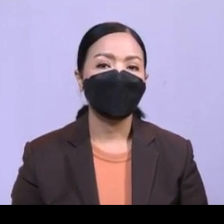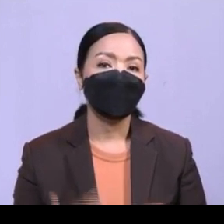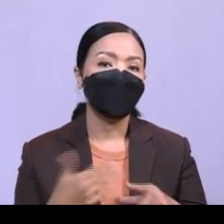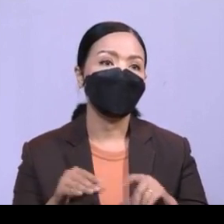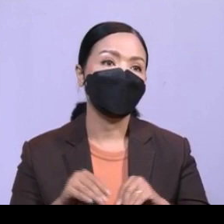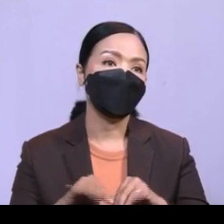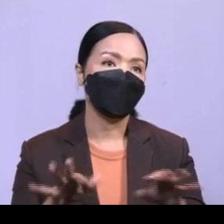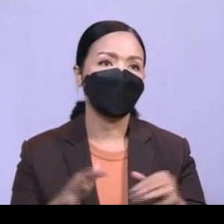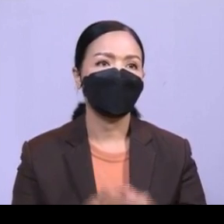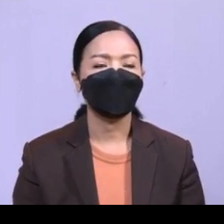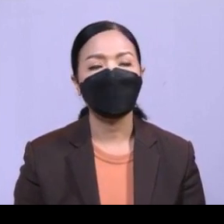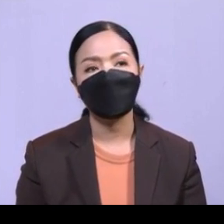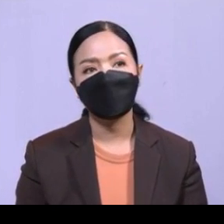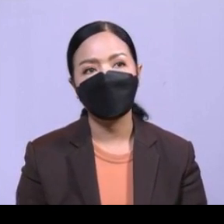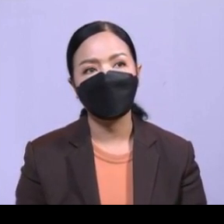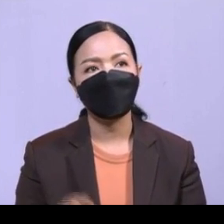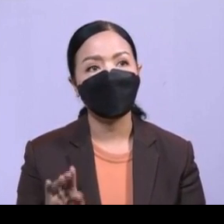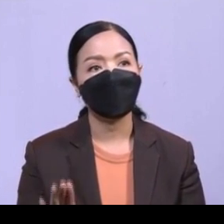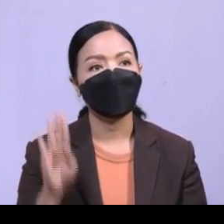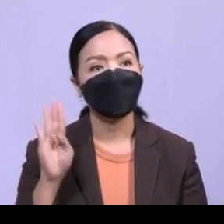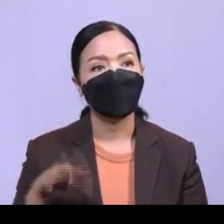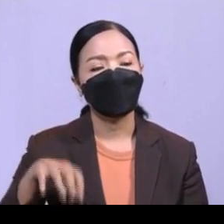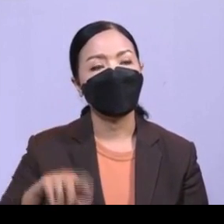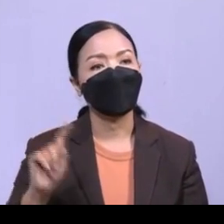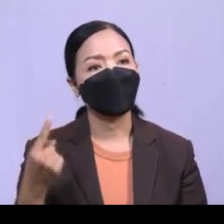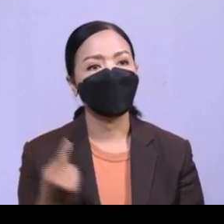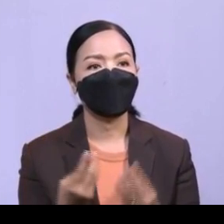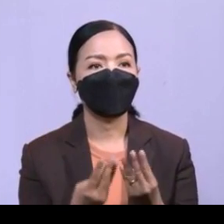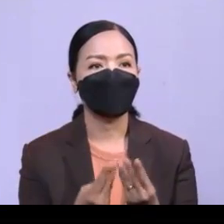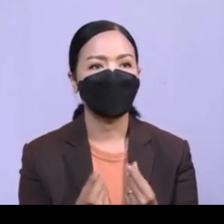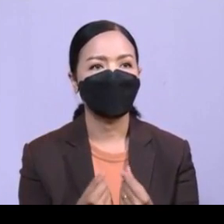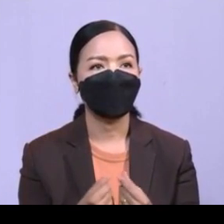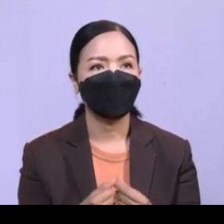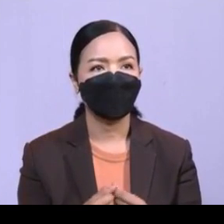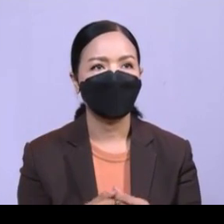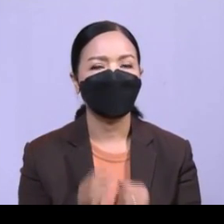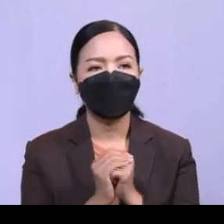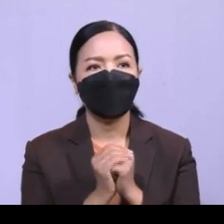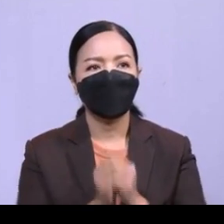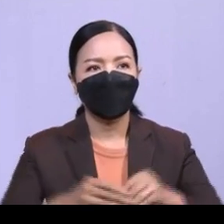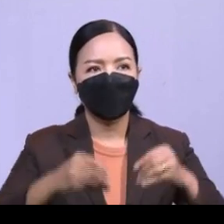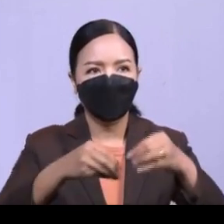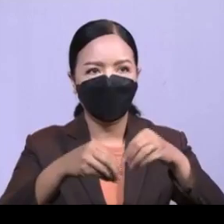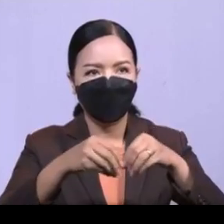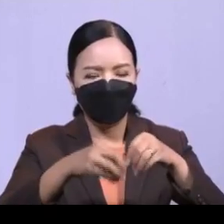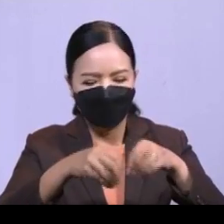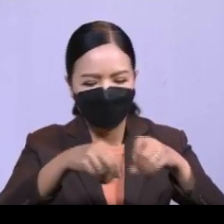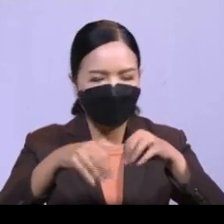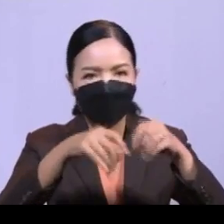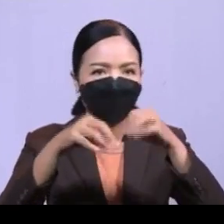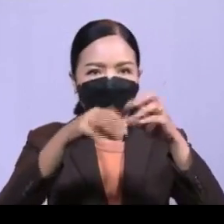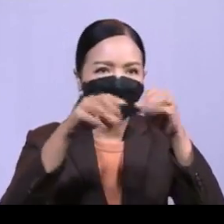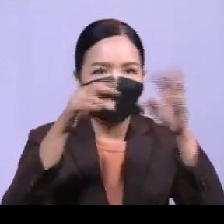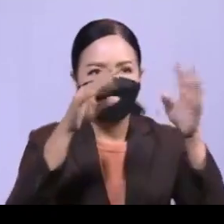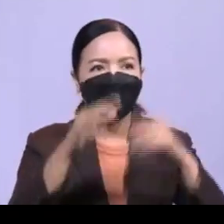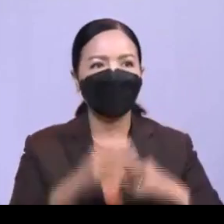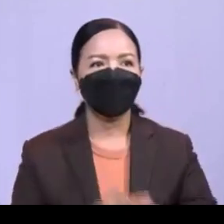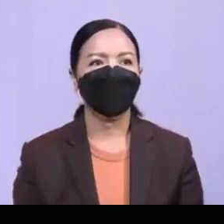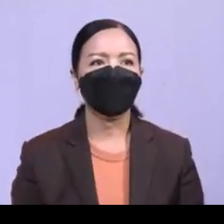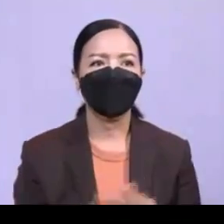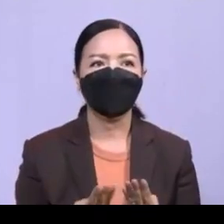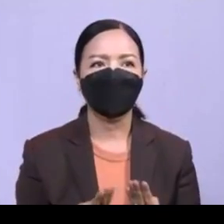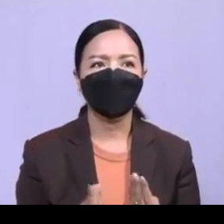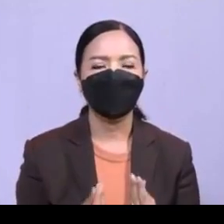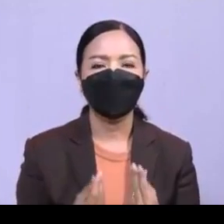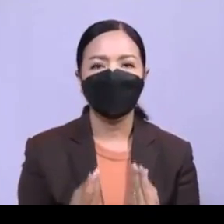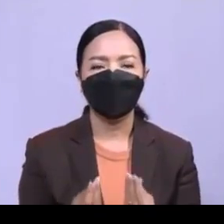ว่าเออเนี่ยเขาทำเหมือนกับเปิดบริษัทใหม่แล้วก็มีเลขจากประทัดให้โชคกับผู้คนที่อยู่ในอำเภอวิเชียรบุรีที่เพช